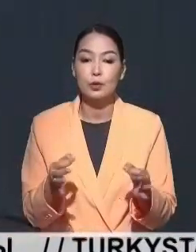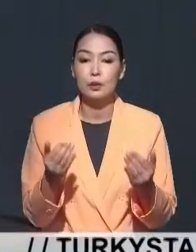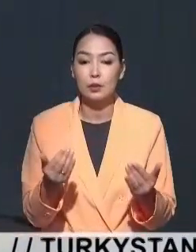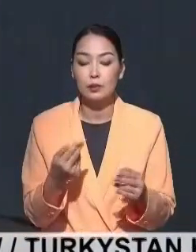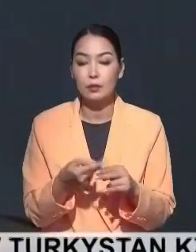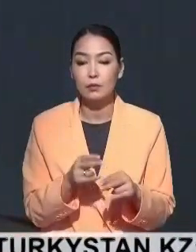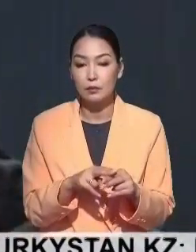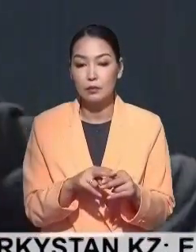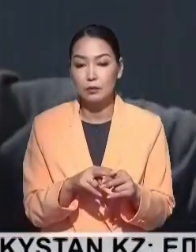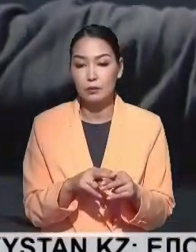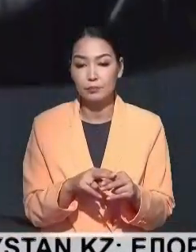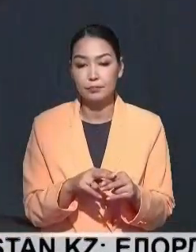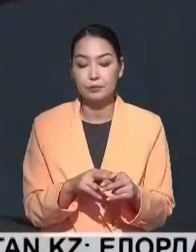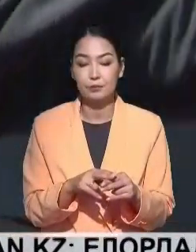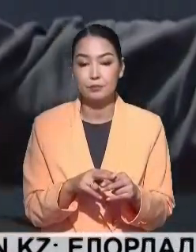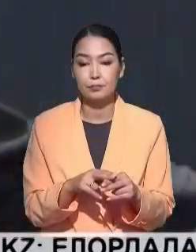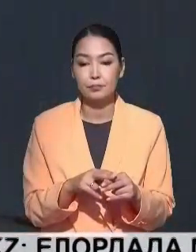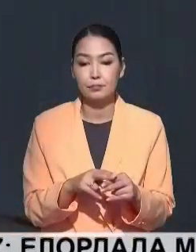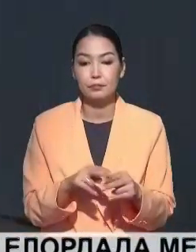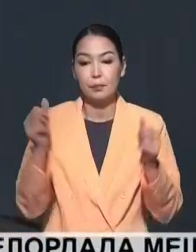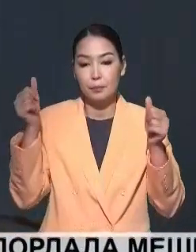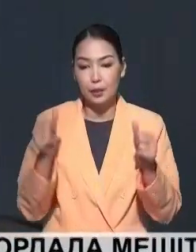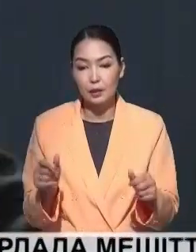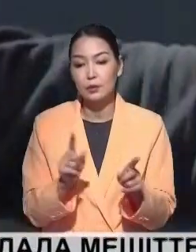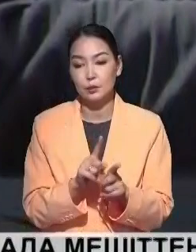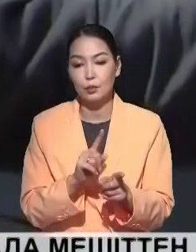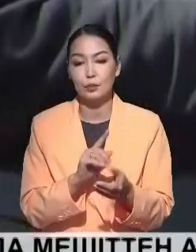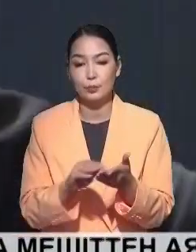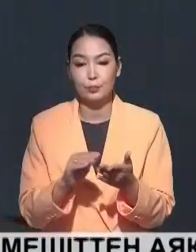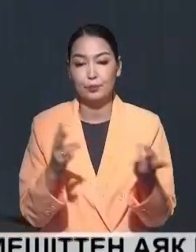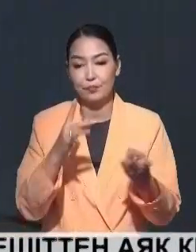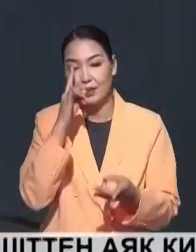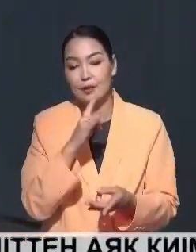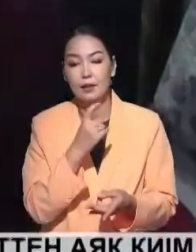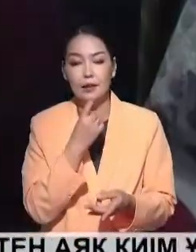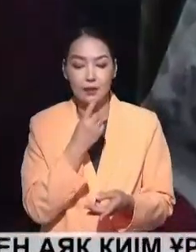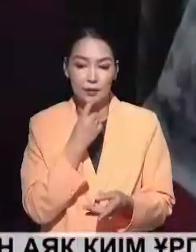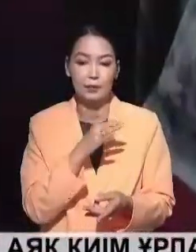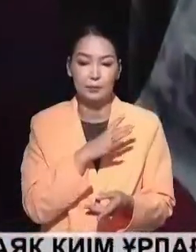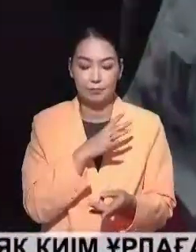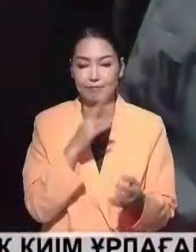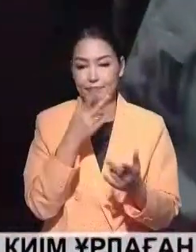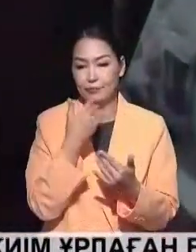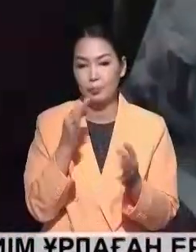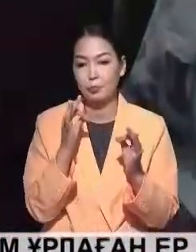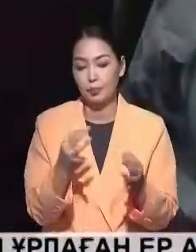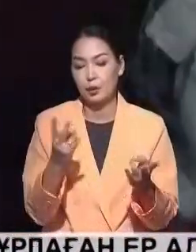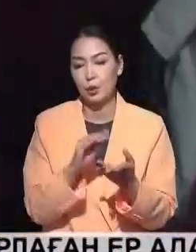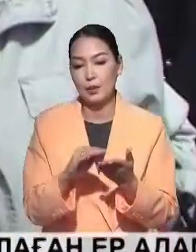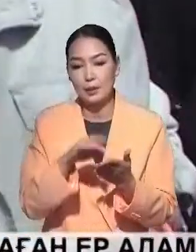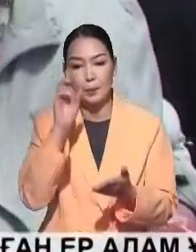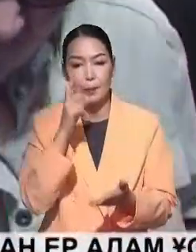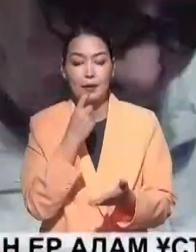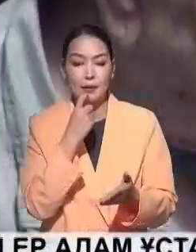тудырмайды ғой, жаңағы плакатты өзгертесіз ол. Біз енді қазақшасын өзгертеміз. Дегенмен мемлекеттік тілдегі